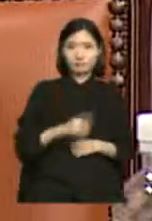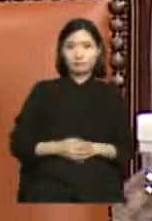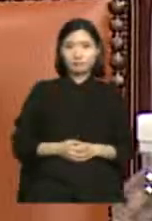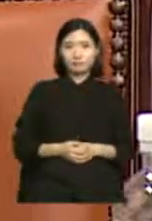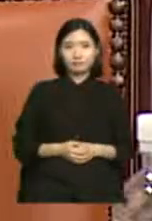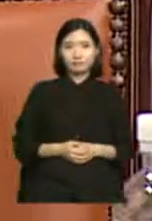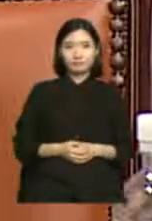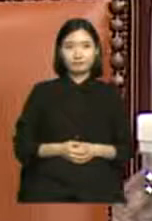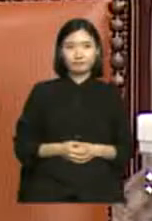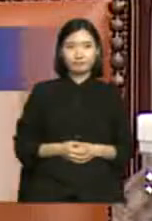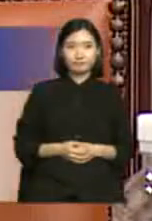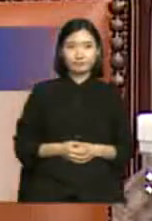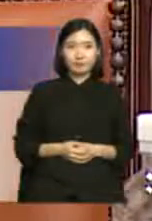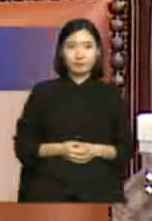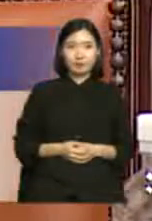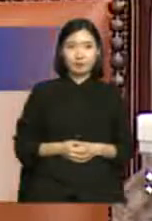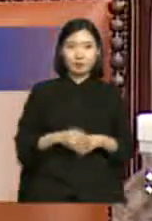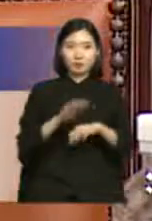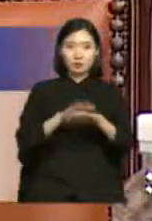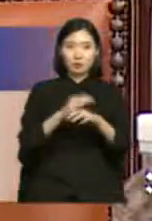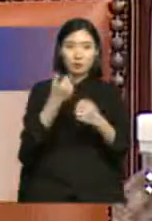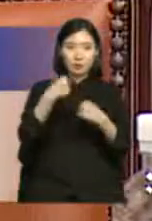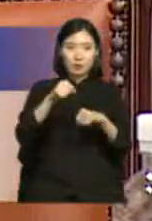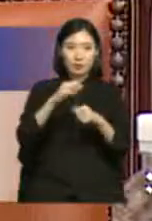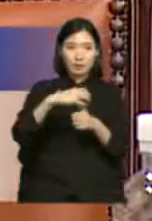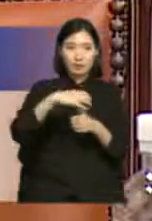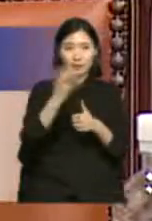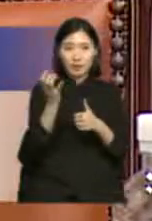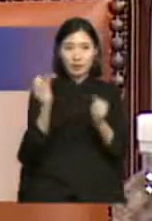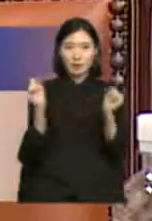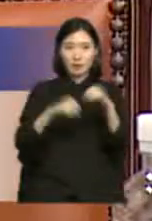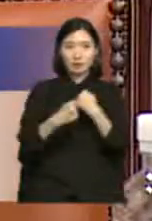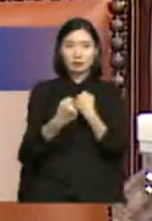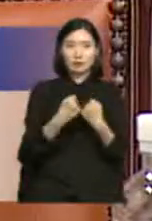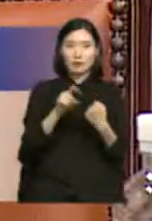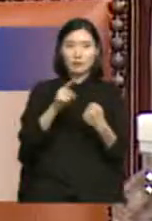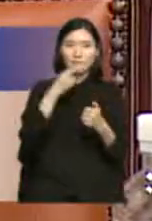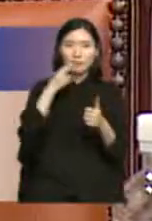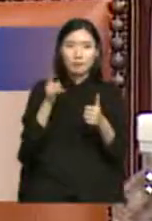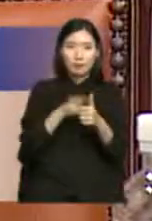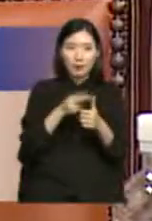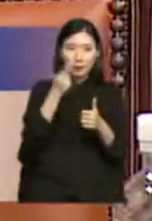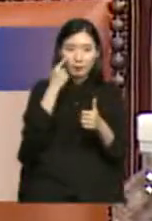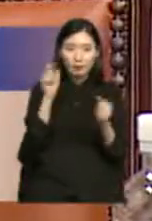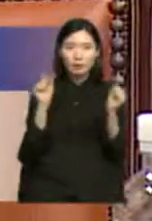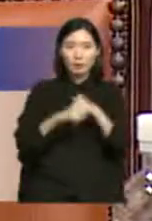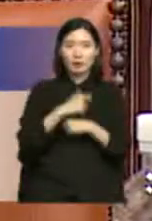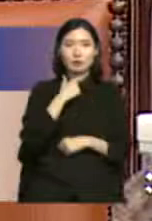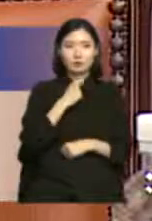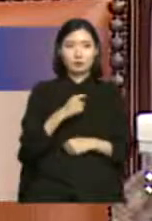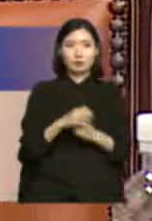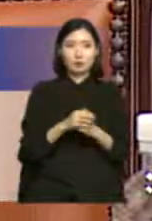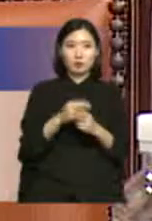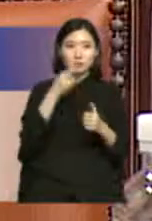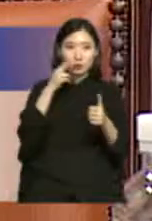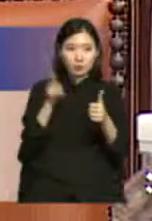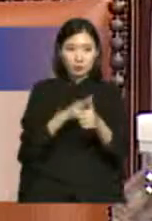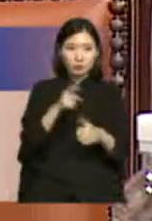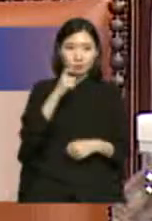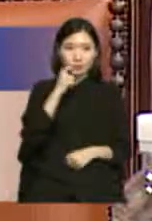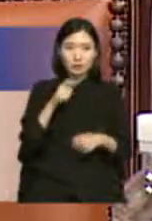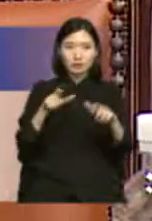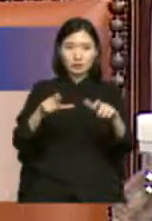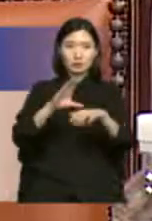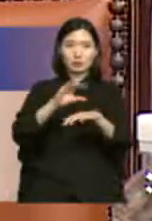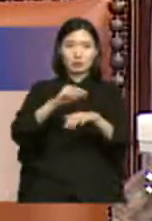좀 손발만 풀어주고 망하자고 한번 해보고 망했으면 좋겠어요. 지금은 해보지도 못하게 하고 지역